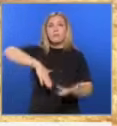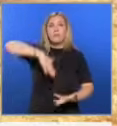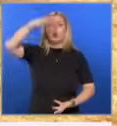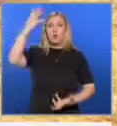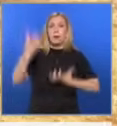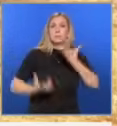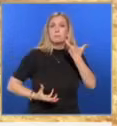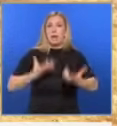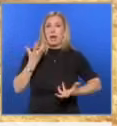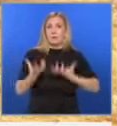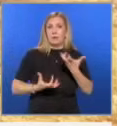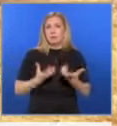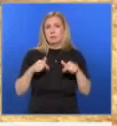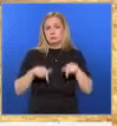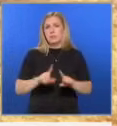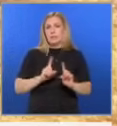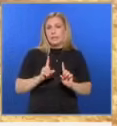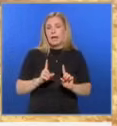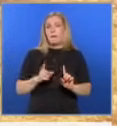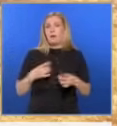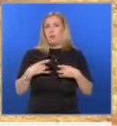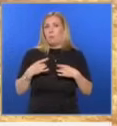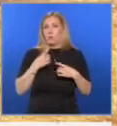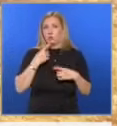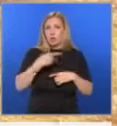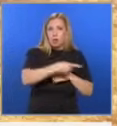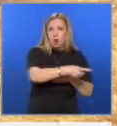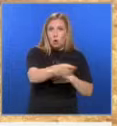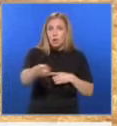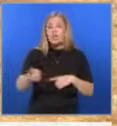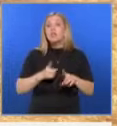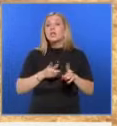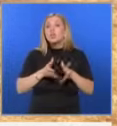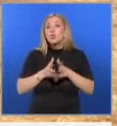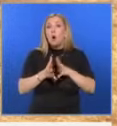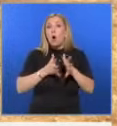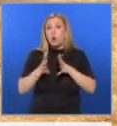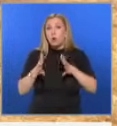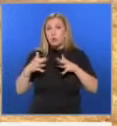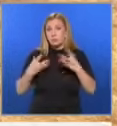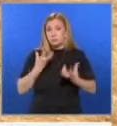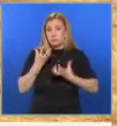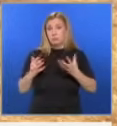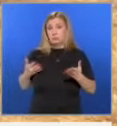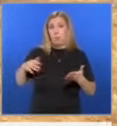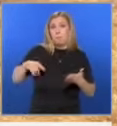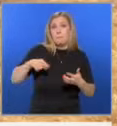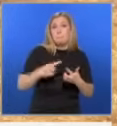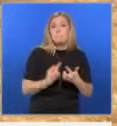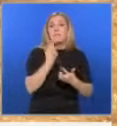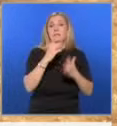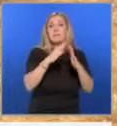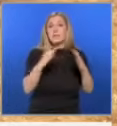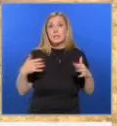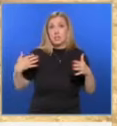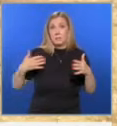пламъци. Към момента няма пряка опасност за населението, но огънят стигна почти до първите къщи в селата Каравелово и Богдан.